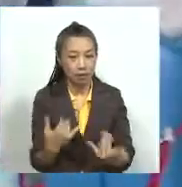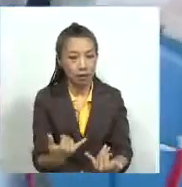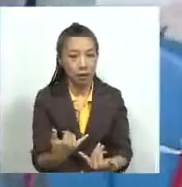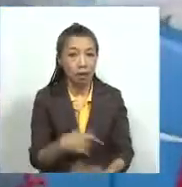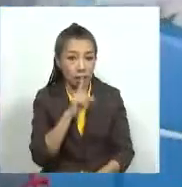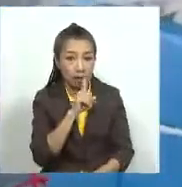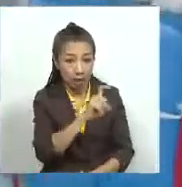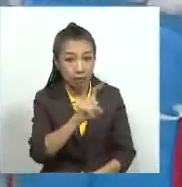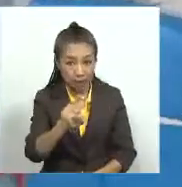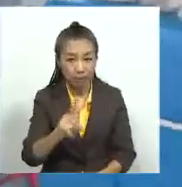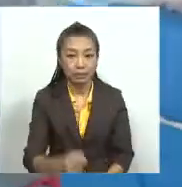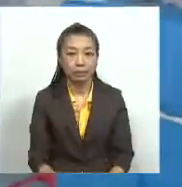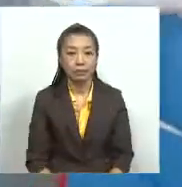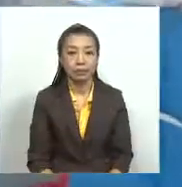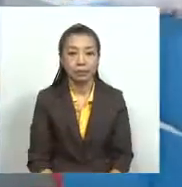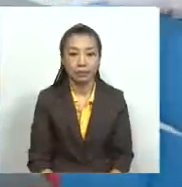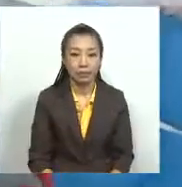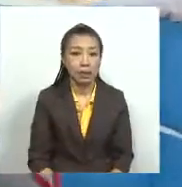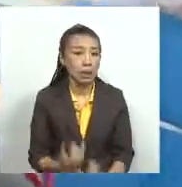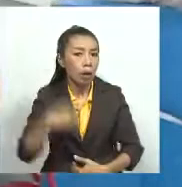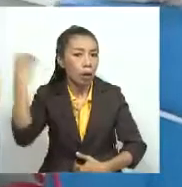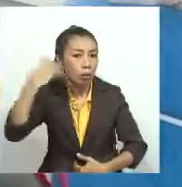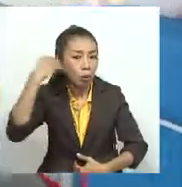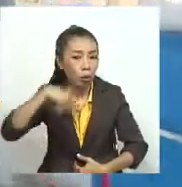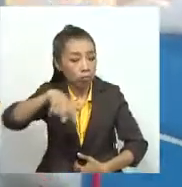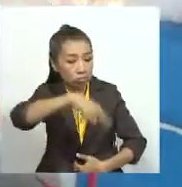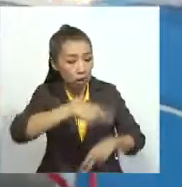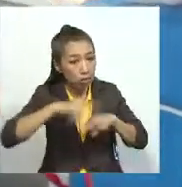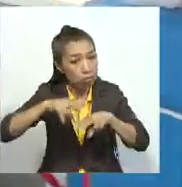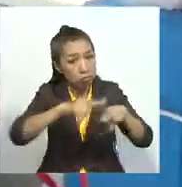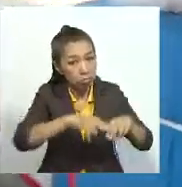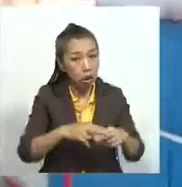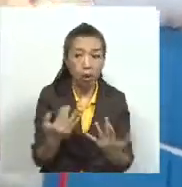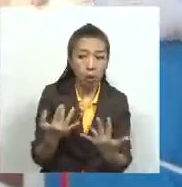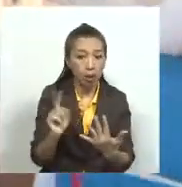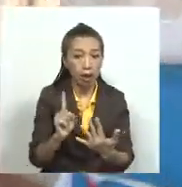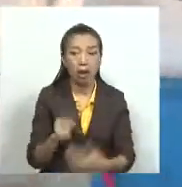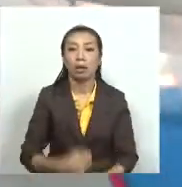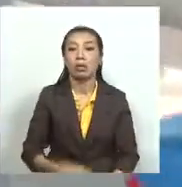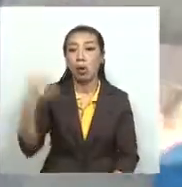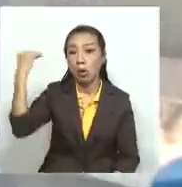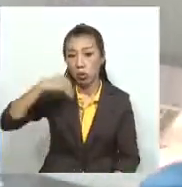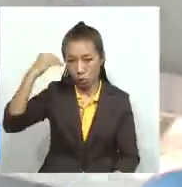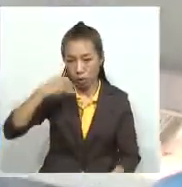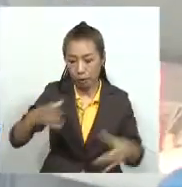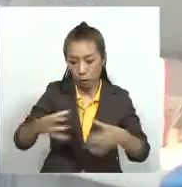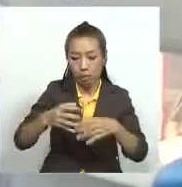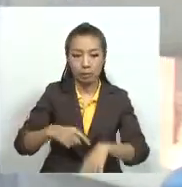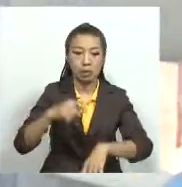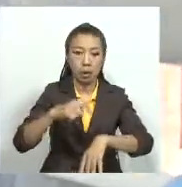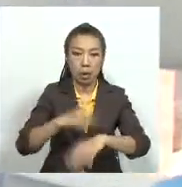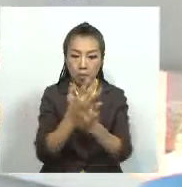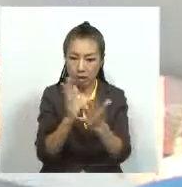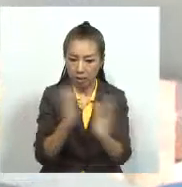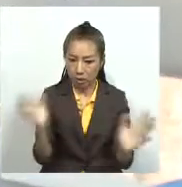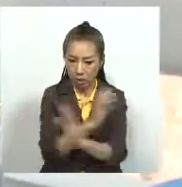ขอสอบถามนิดนึงค่ะ ครับ ในแต่ละวันเราต้องมานั่ง แต่ละวันเราก็ต้องจับเวียนยัน